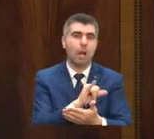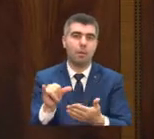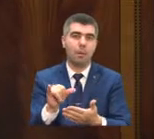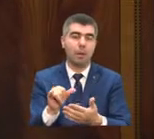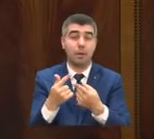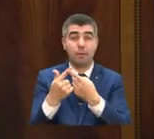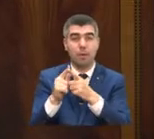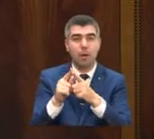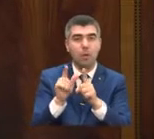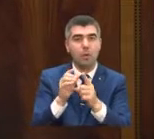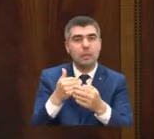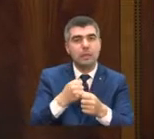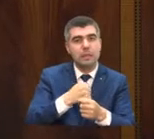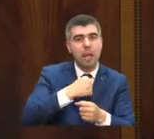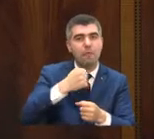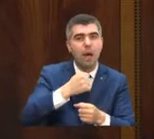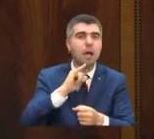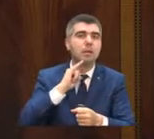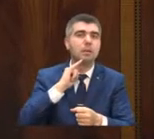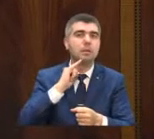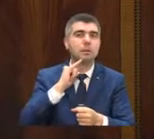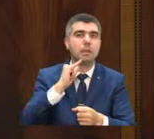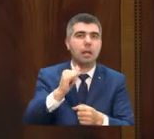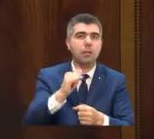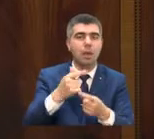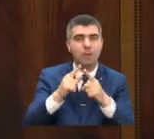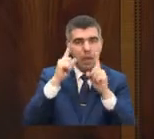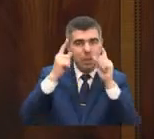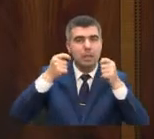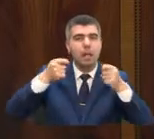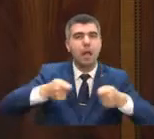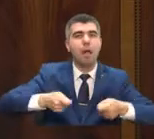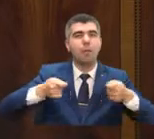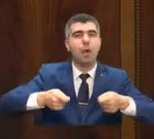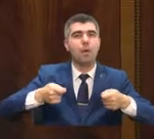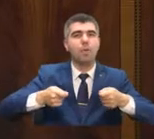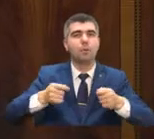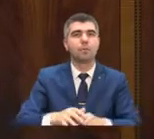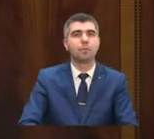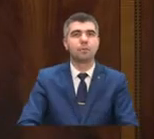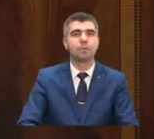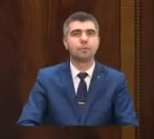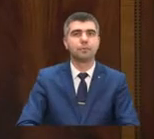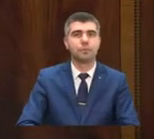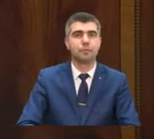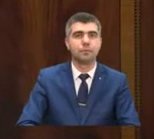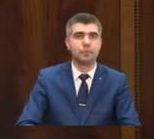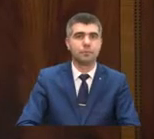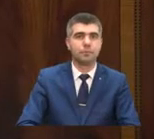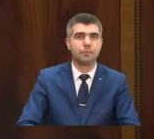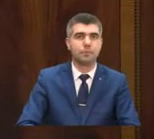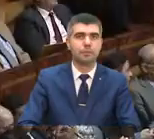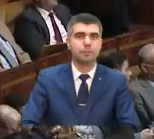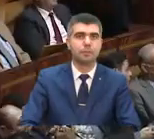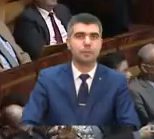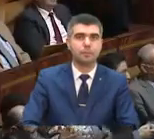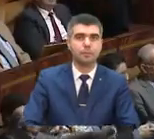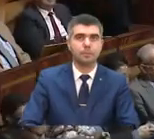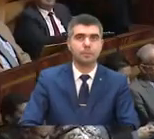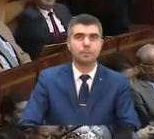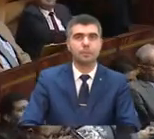الوسائل والإمكانات المتاحة. والسلام عليكم ورحمة الله تعالى وبركاته، وشكرا. شكرا سيد الوزير.